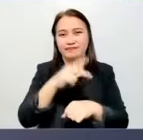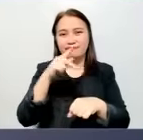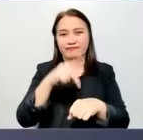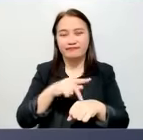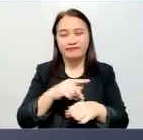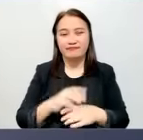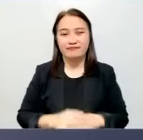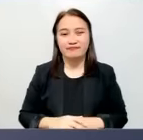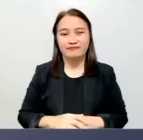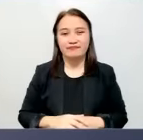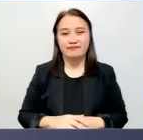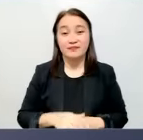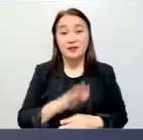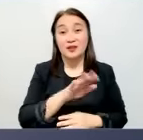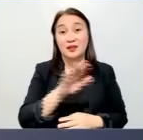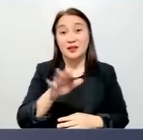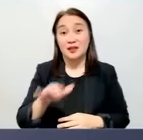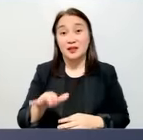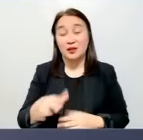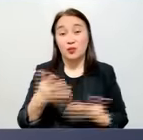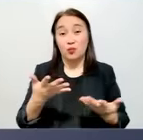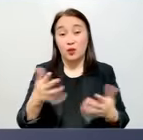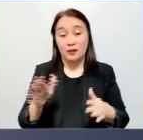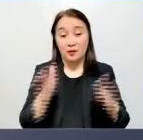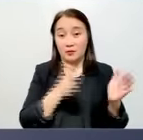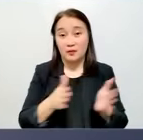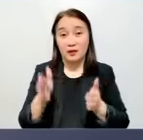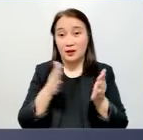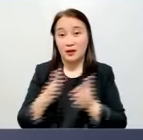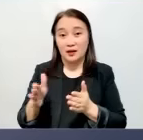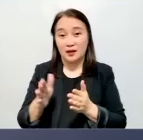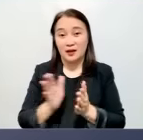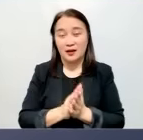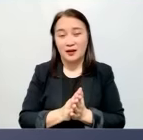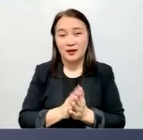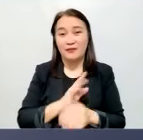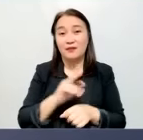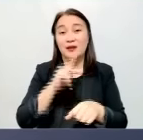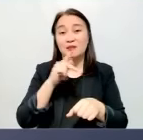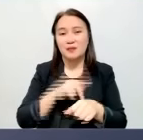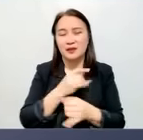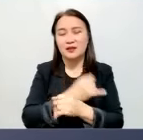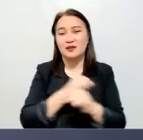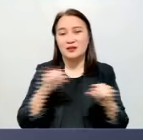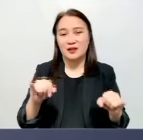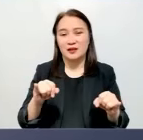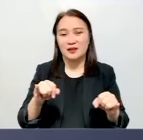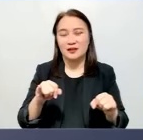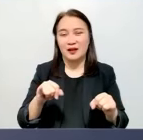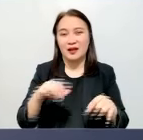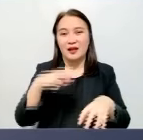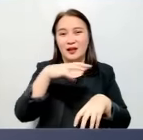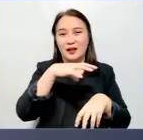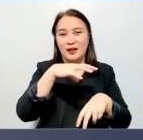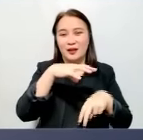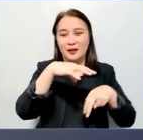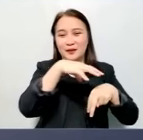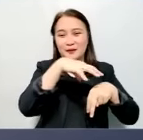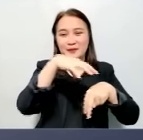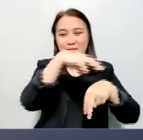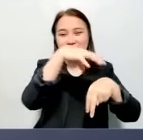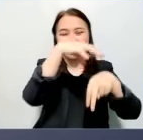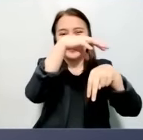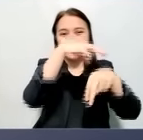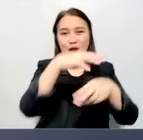Para sa mga wala pang balak ngayong weekend, nagbalik na ang Philippine International Hot Air Balloon Fiesta sa New Clark City. Tampok